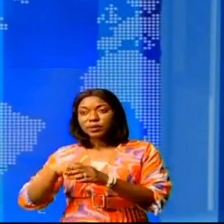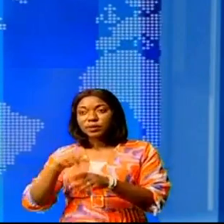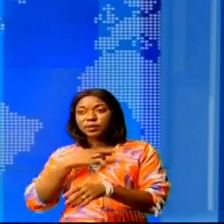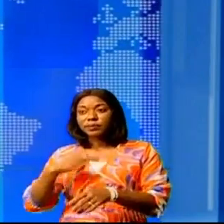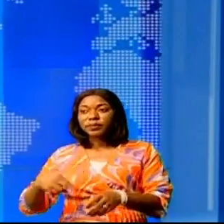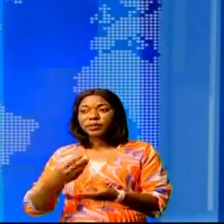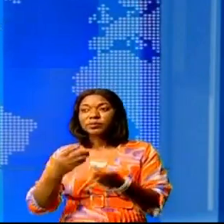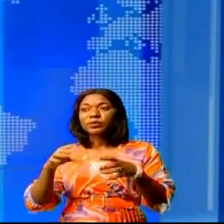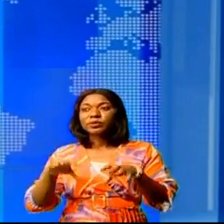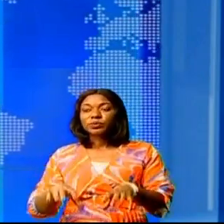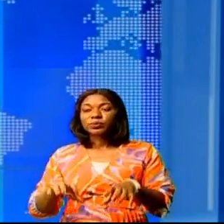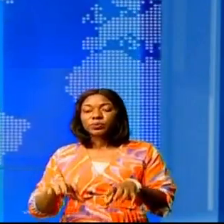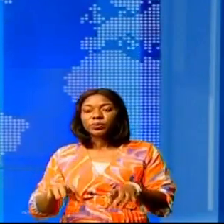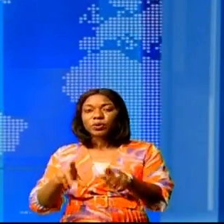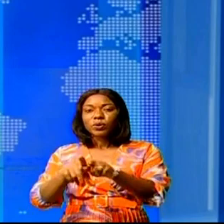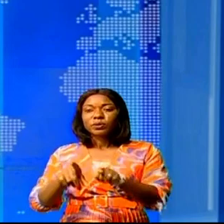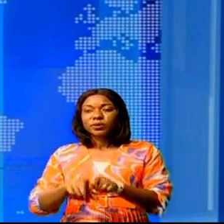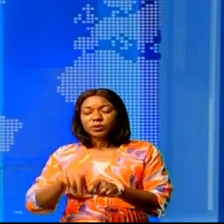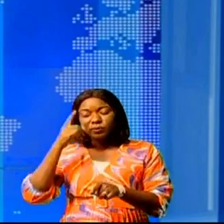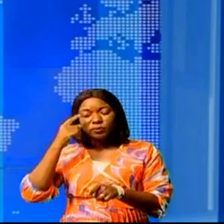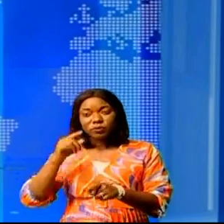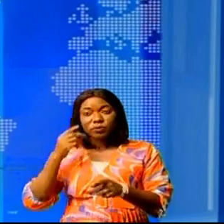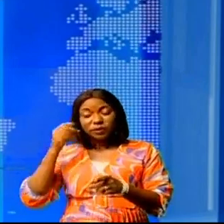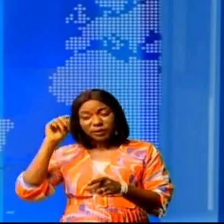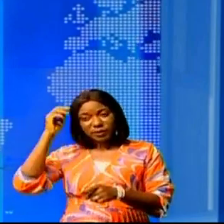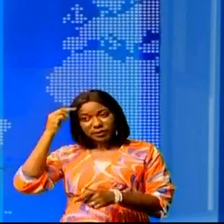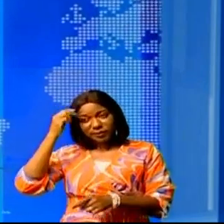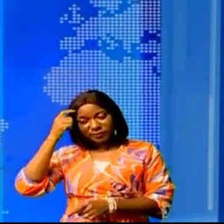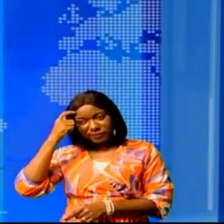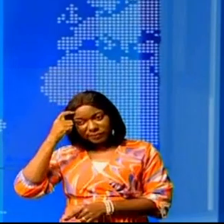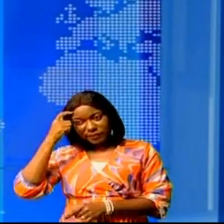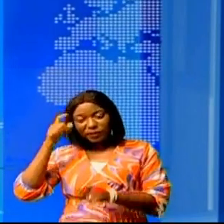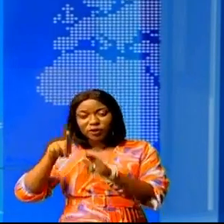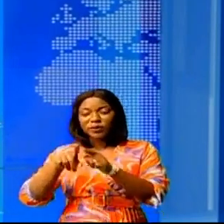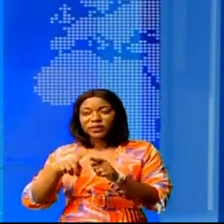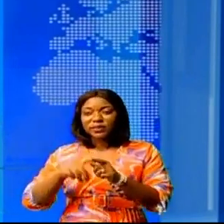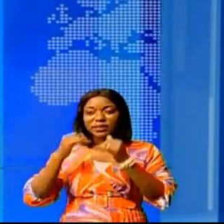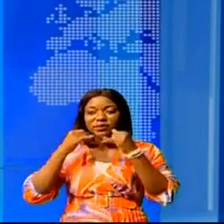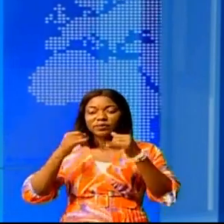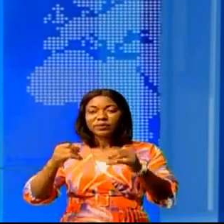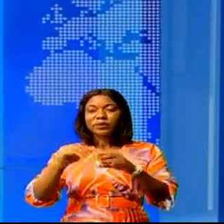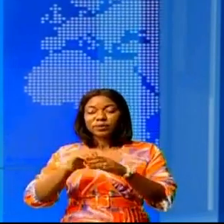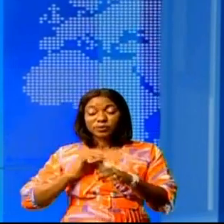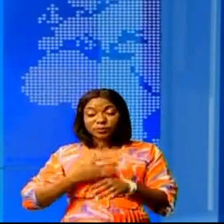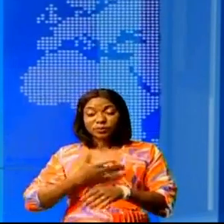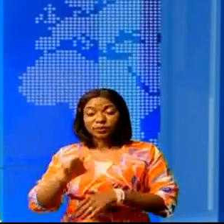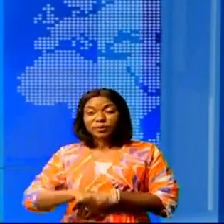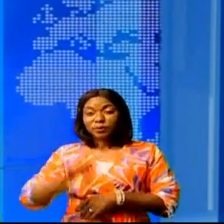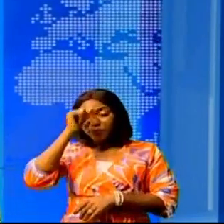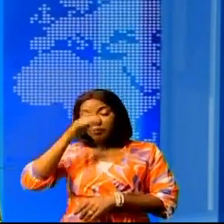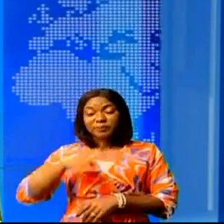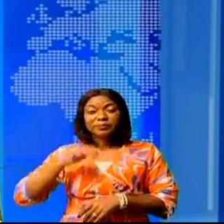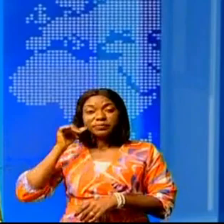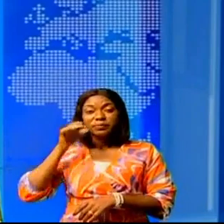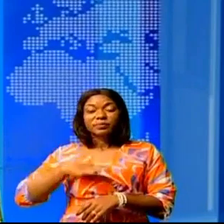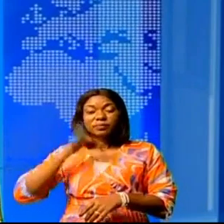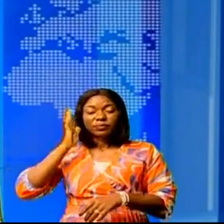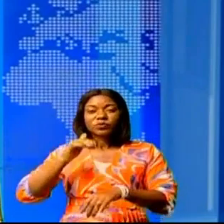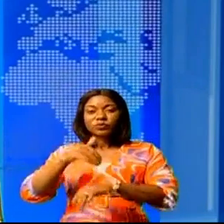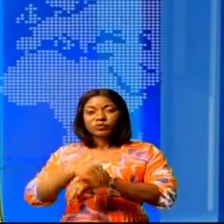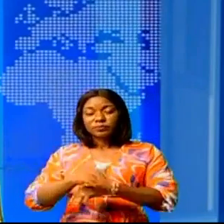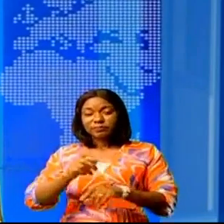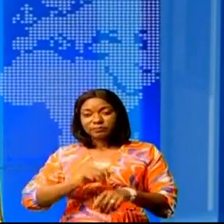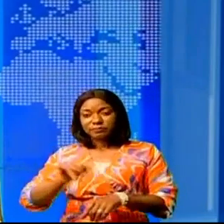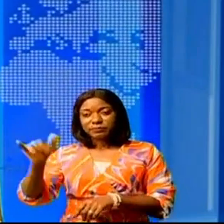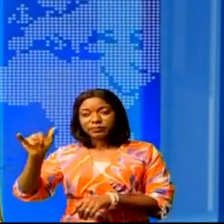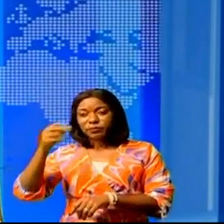République démocratique du Congo pour vous faire une idée de l'actualité dans notre pays. Mesdames et messieurs, bonsoir. Direction